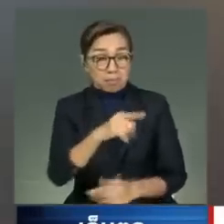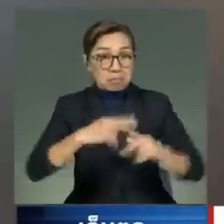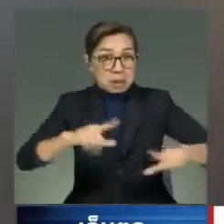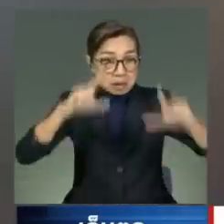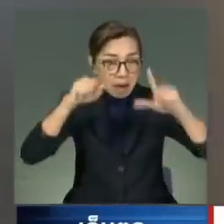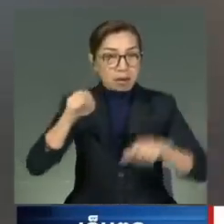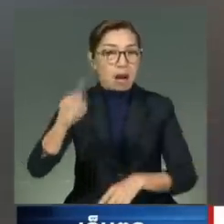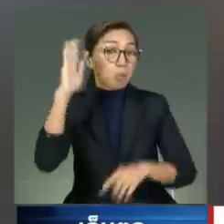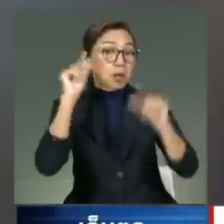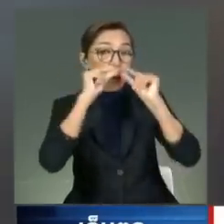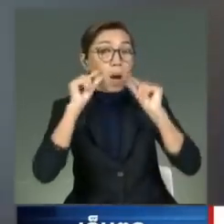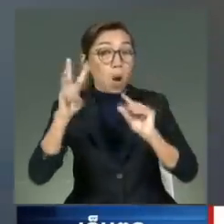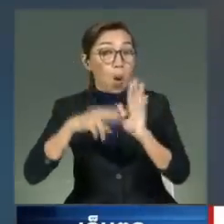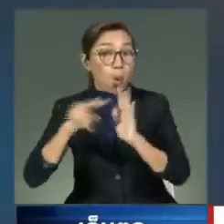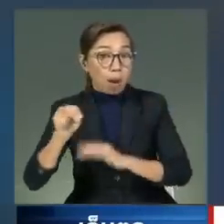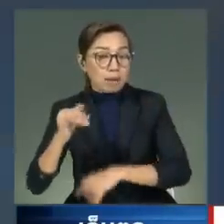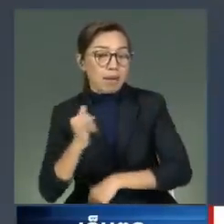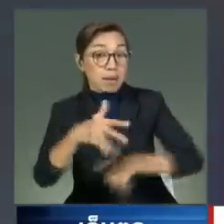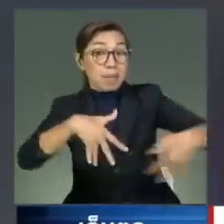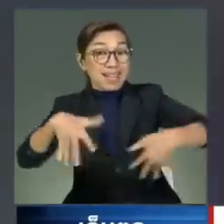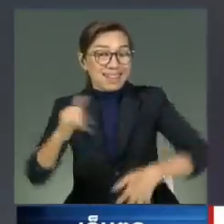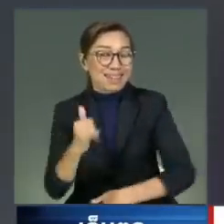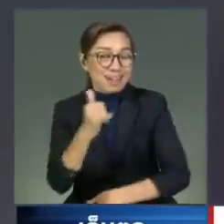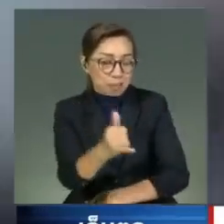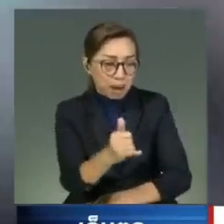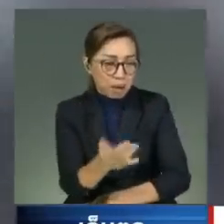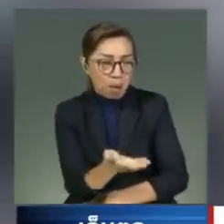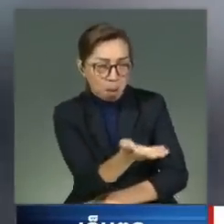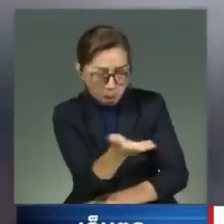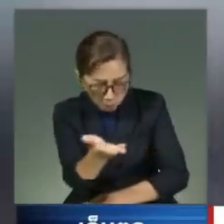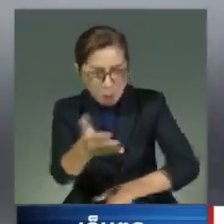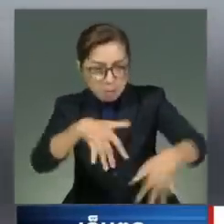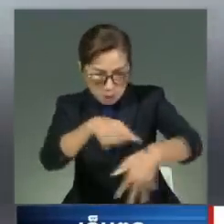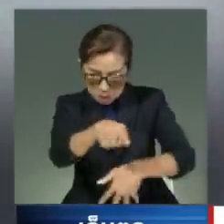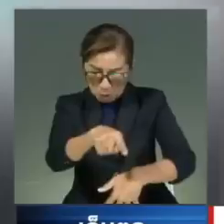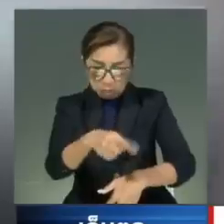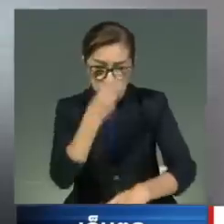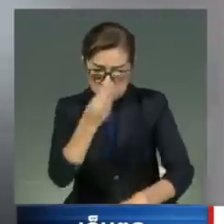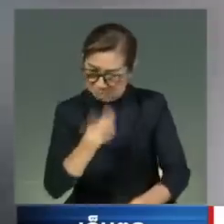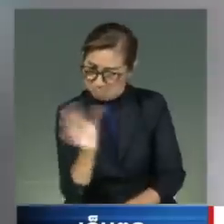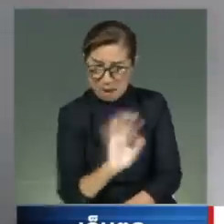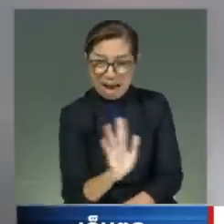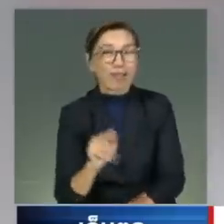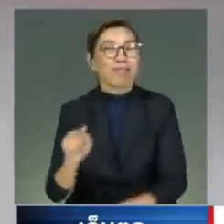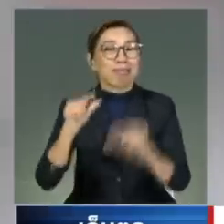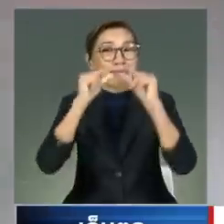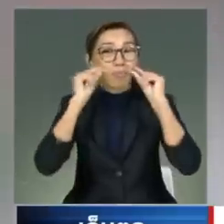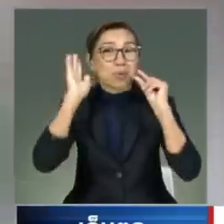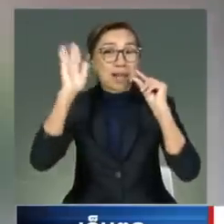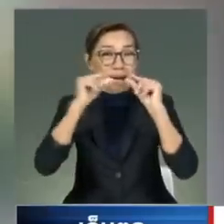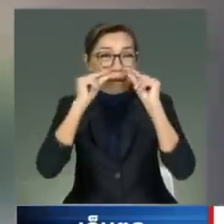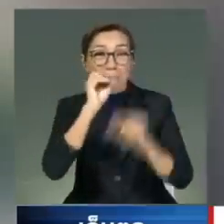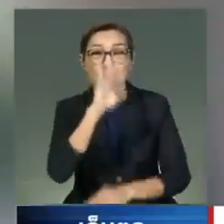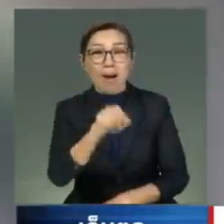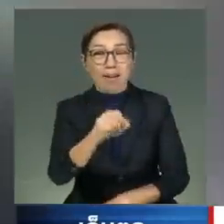คุณวันอยู่บำรุงเนี่ยนะไปลงพื้นที่หาเสียงนะไปขอร้องแฟนคลับเลยนะบอกว่าอย่าทิ้งกันนะเออหลายๆคนจำคุณ